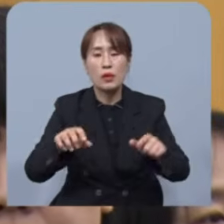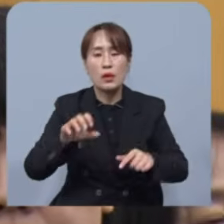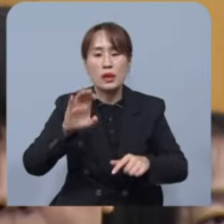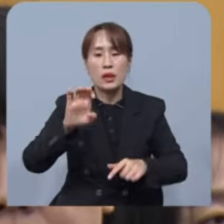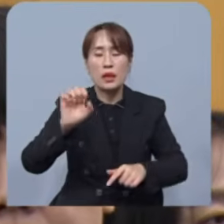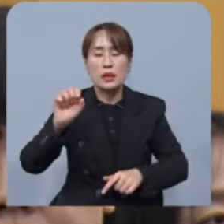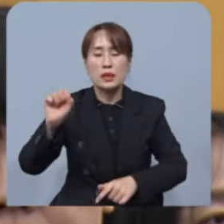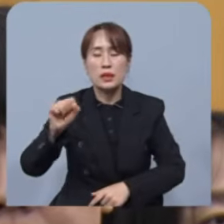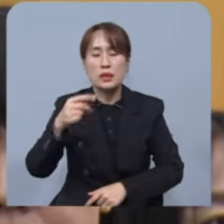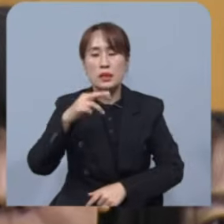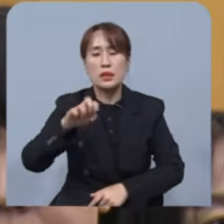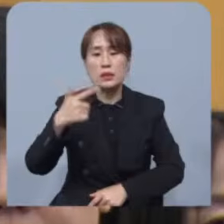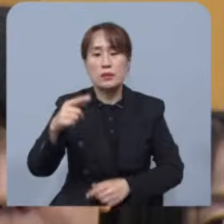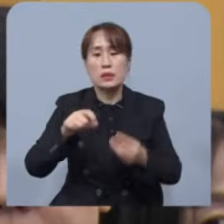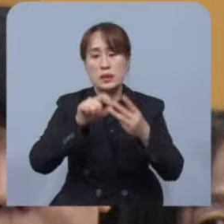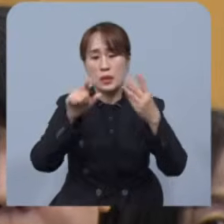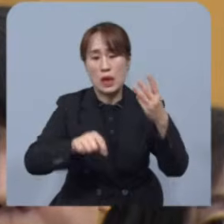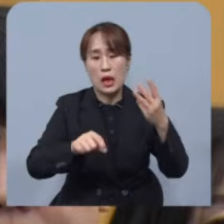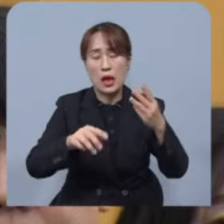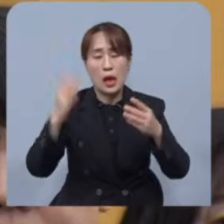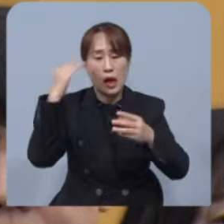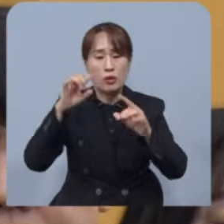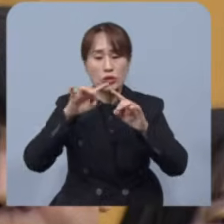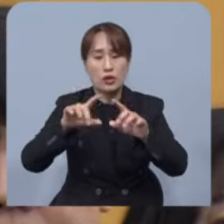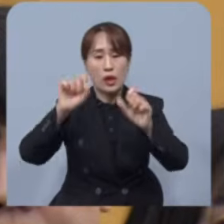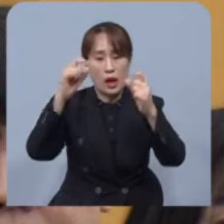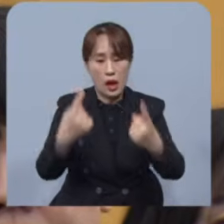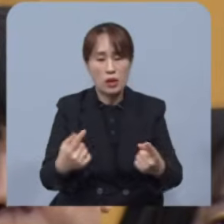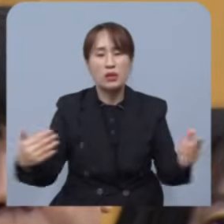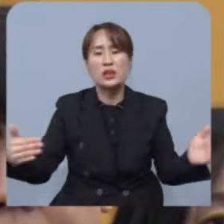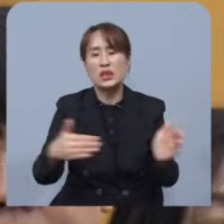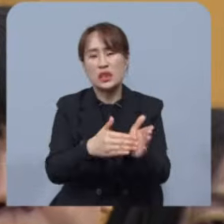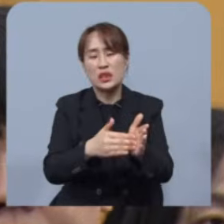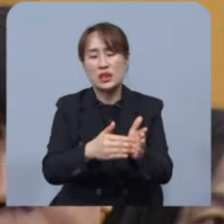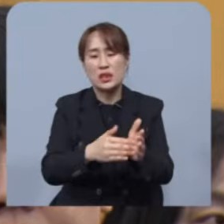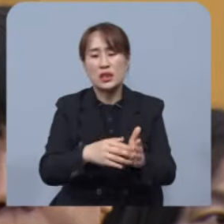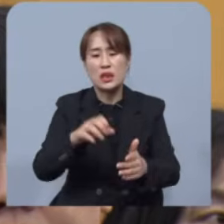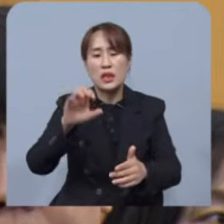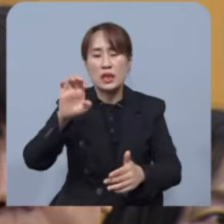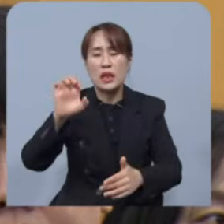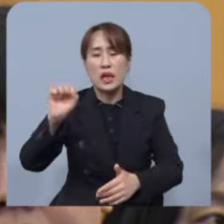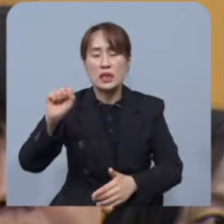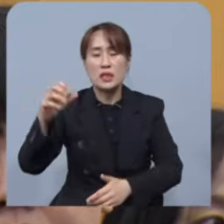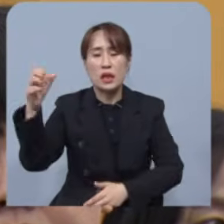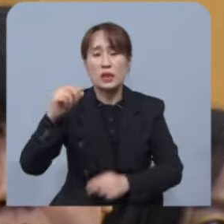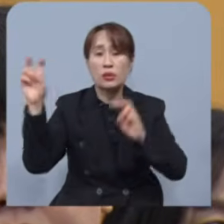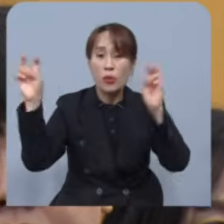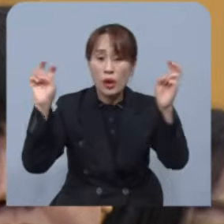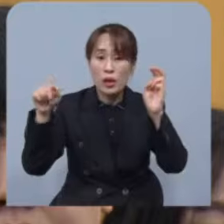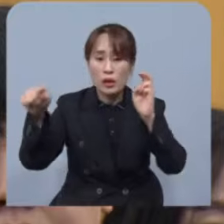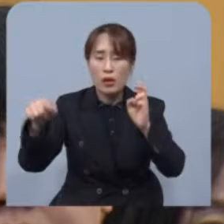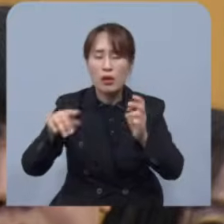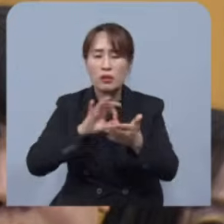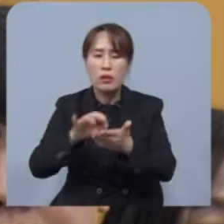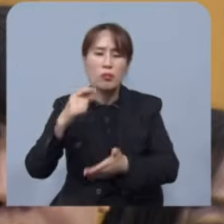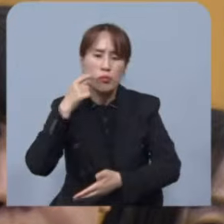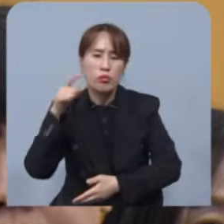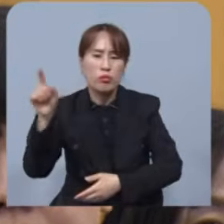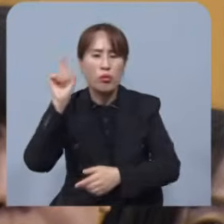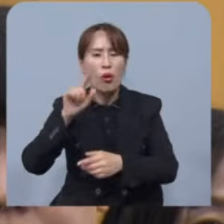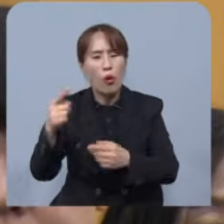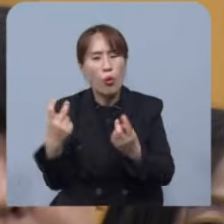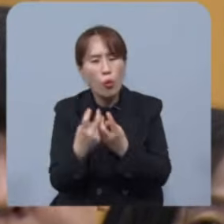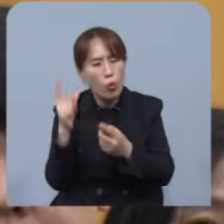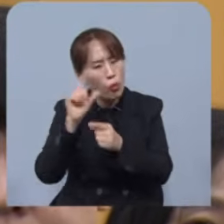ESS는 26년 3월부로 한전의 요금 할인 제도가 종료되어 ESS를 보유한 기업에서도 활용도가 떨어져 고민을